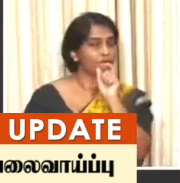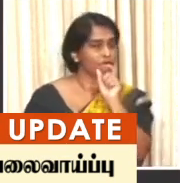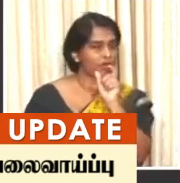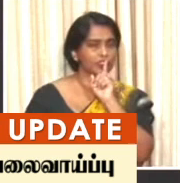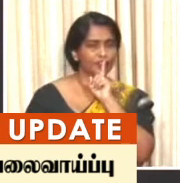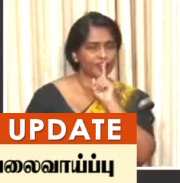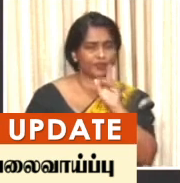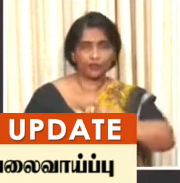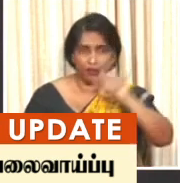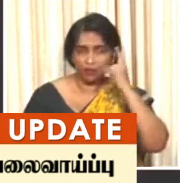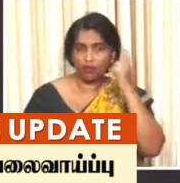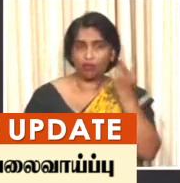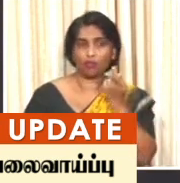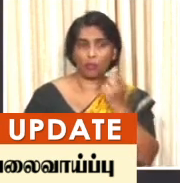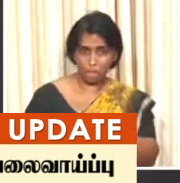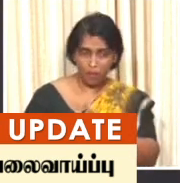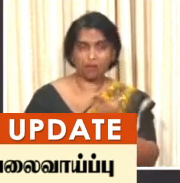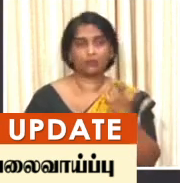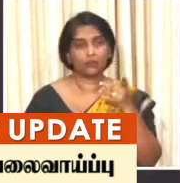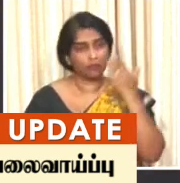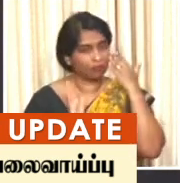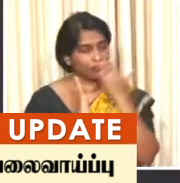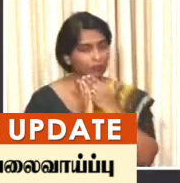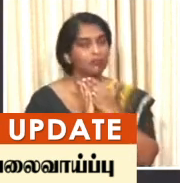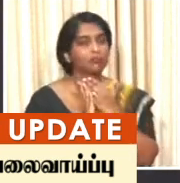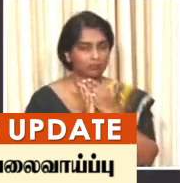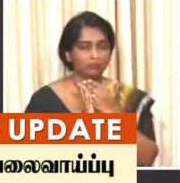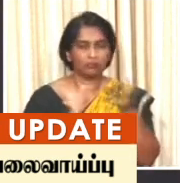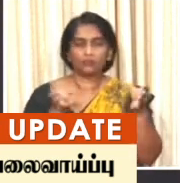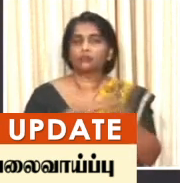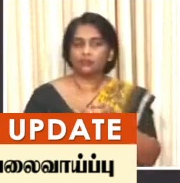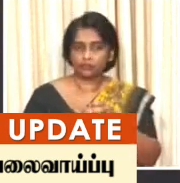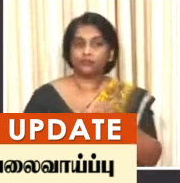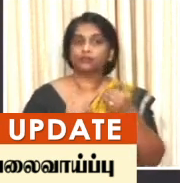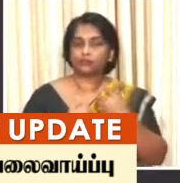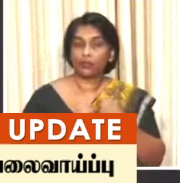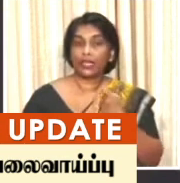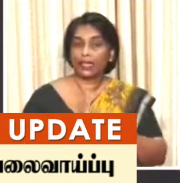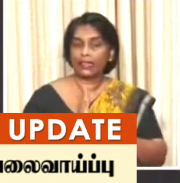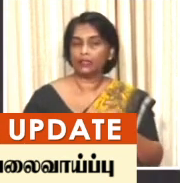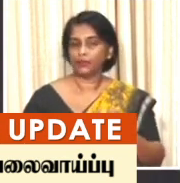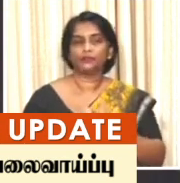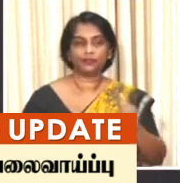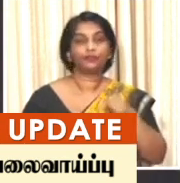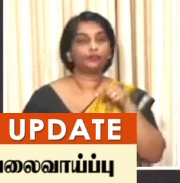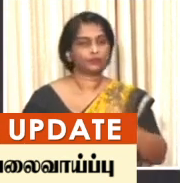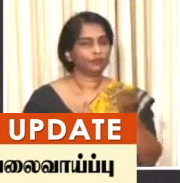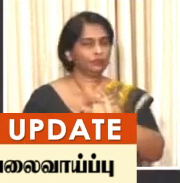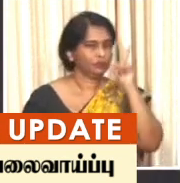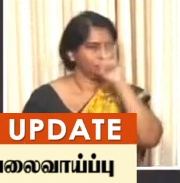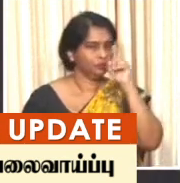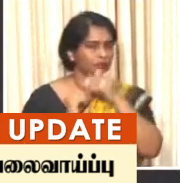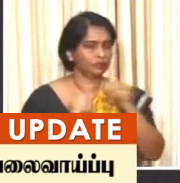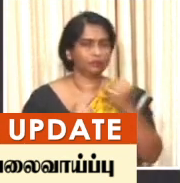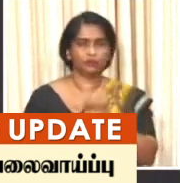ගෑවුනොත් ඒ සම්බන්ධයෙන් මුදලක් අය කරලා තිබුණොත් කියන කාරණා අපි එකරාශී කරගෙන අපි නීතිය දැඩිව ක්‍රියාත්මක කරනවා. මේ පහුගිය මාස